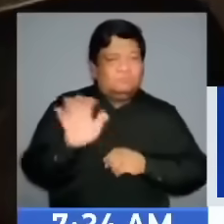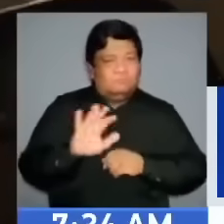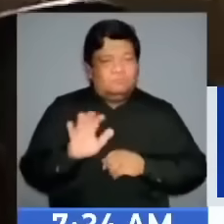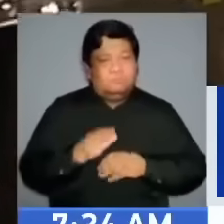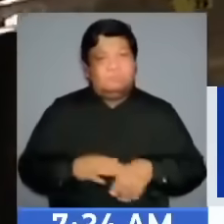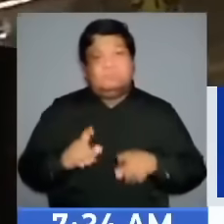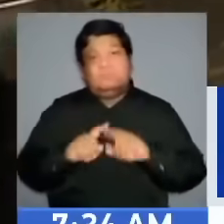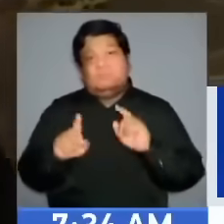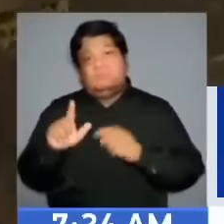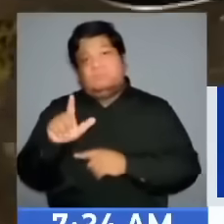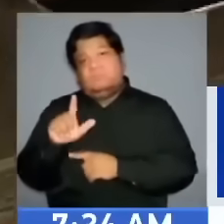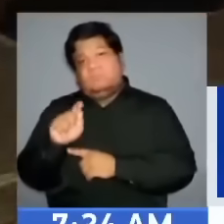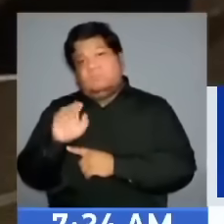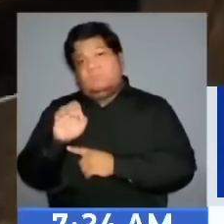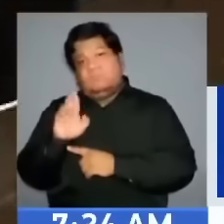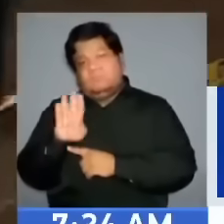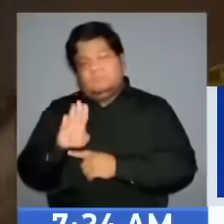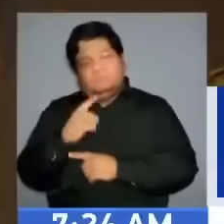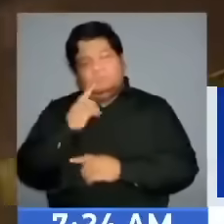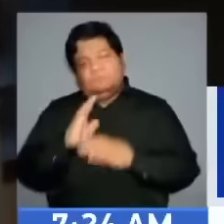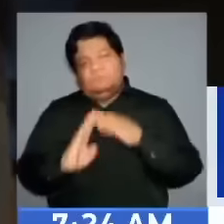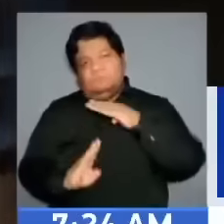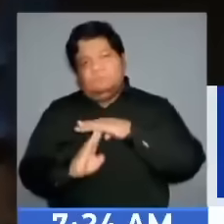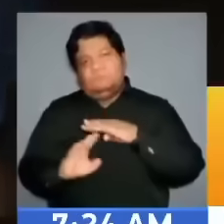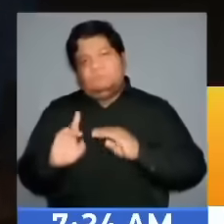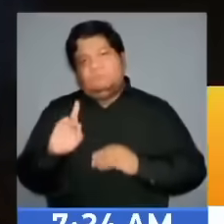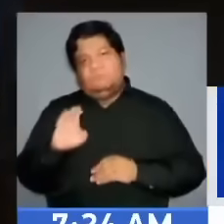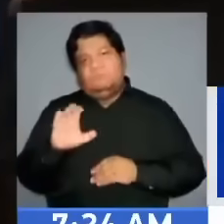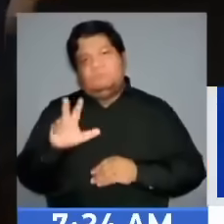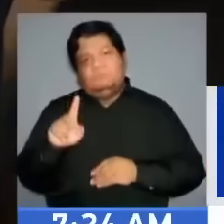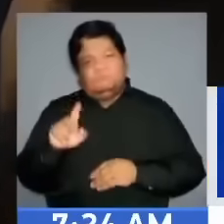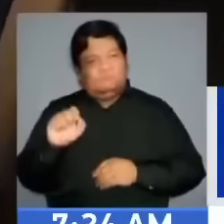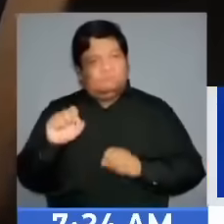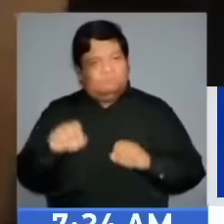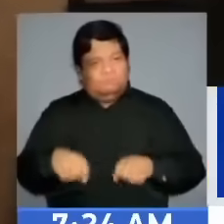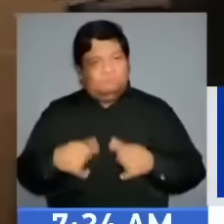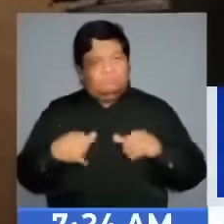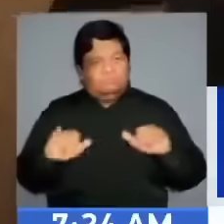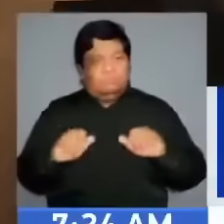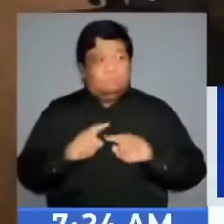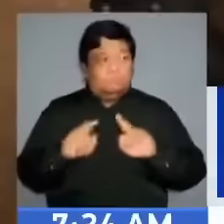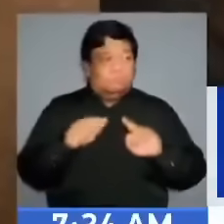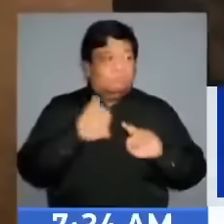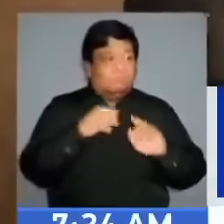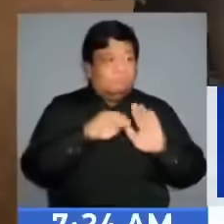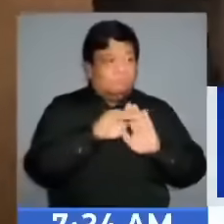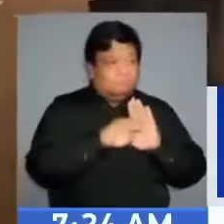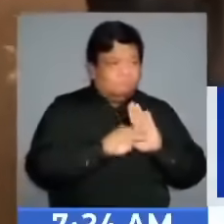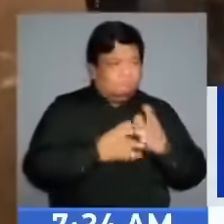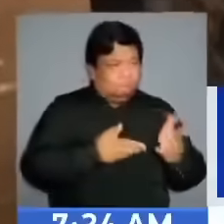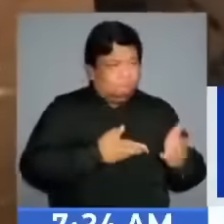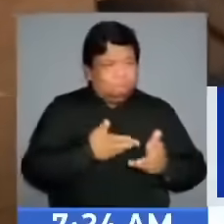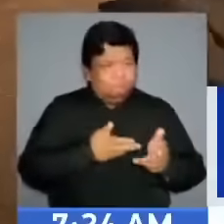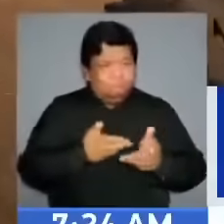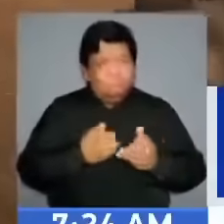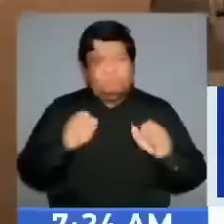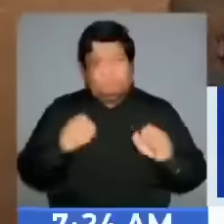deadline. Pero handa naman daw silang repasuhin ang ibang guidelines at makipag-usap sa transport groups tungkol sa iba nilang hiling.